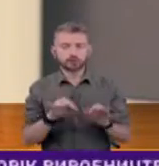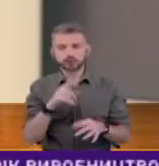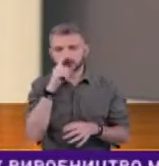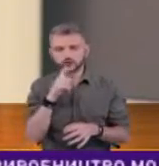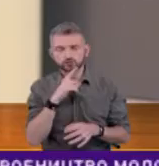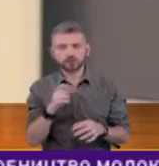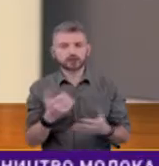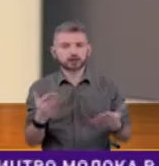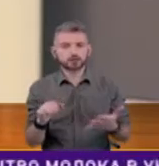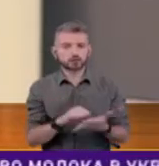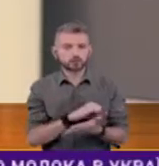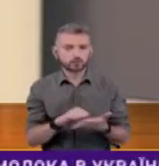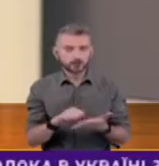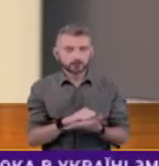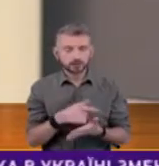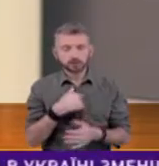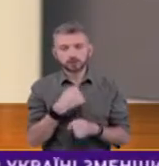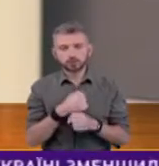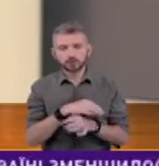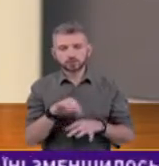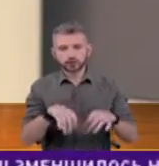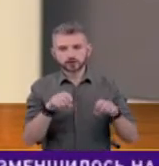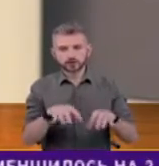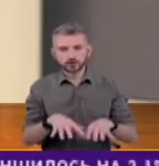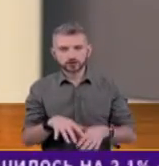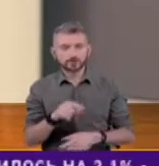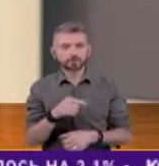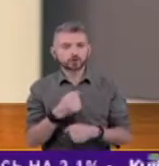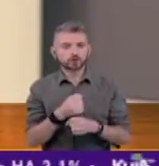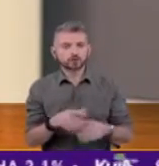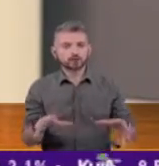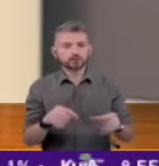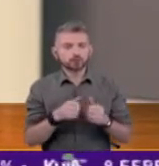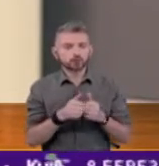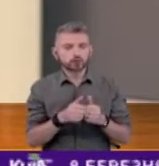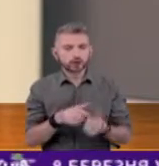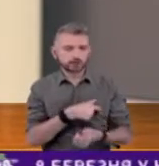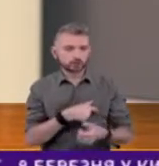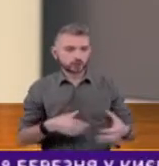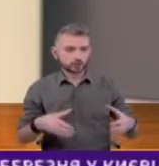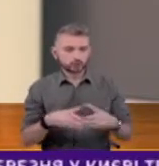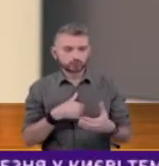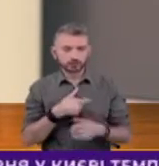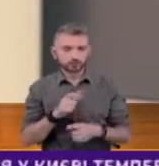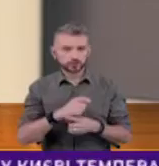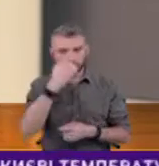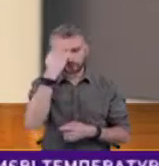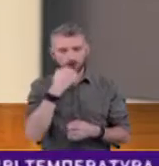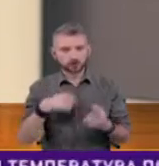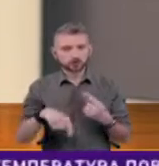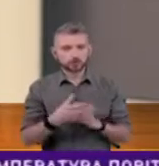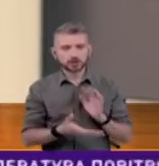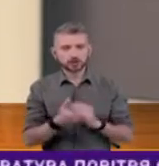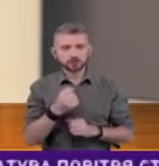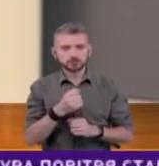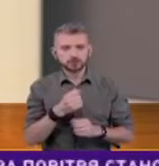за якими документами, тому ми зробили проєкт рішення. Його зробили спільно з колегами з депутатського корпусу. Я дуже вдячний, що вони мене підтримували, що так